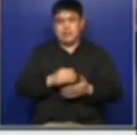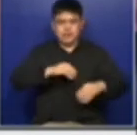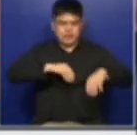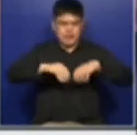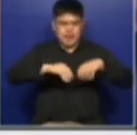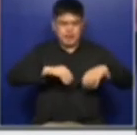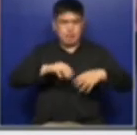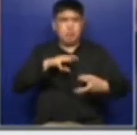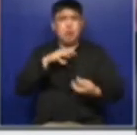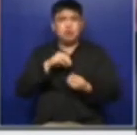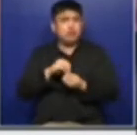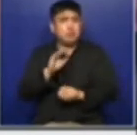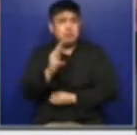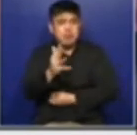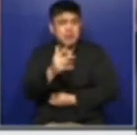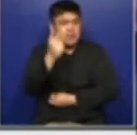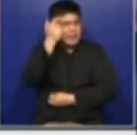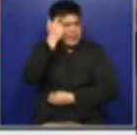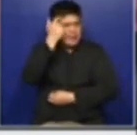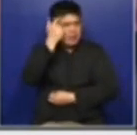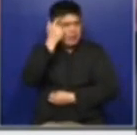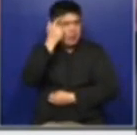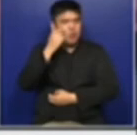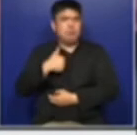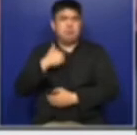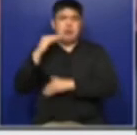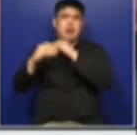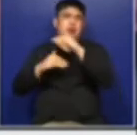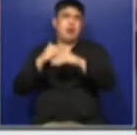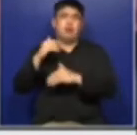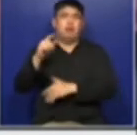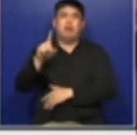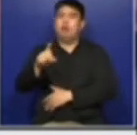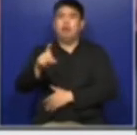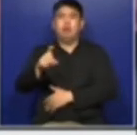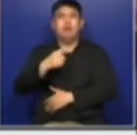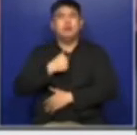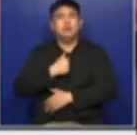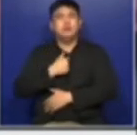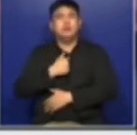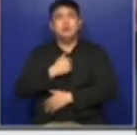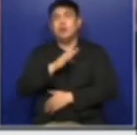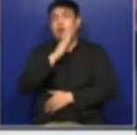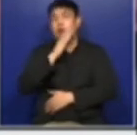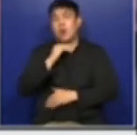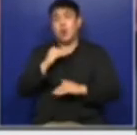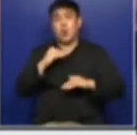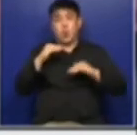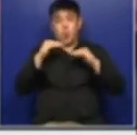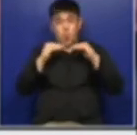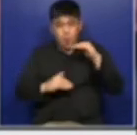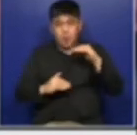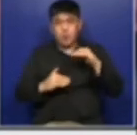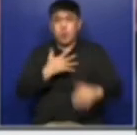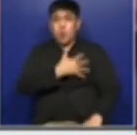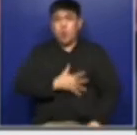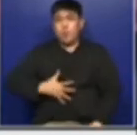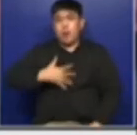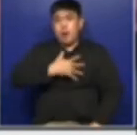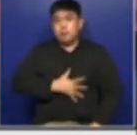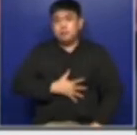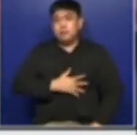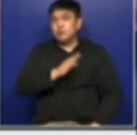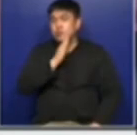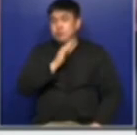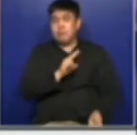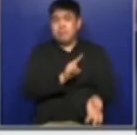ฒนาส่วนภูมิภาคก็จะเป็นไปไม่ได้นะครับการลดความเหลื่อมล้ำด้านสุขภาพนะครับจำนวนแพทย์ต่อประช